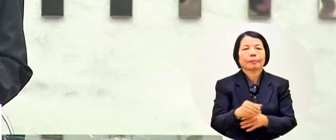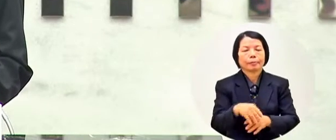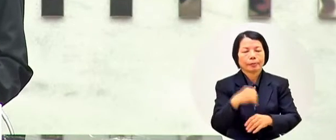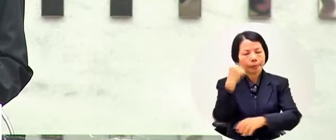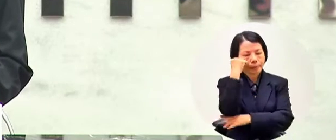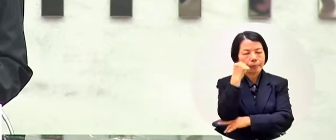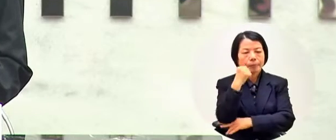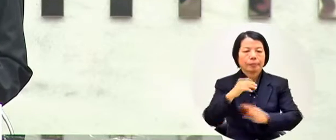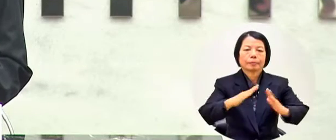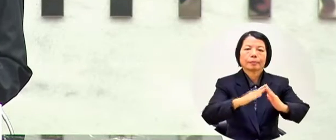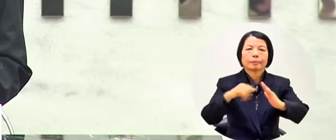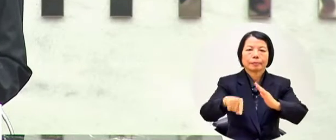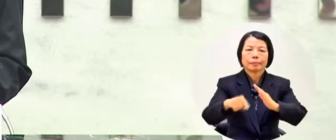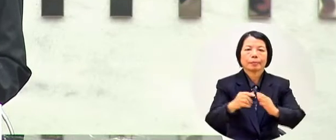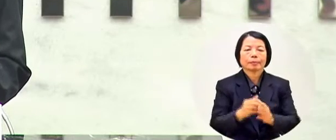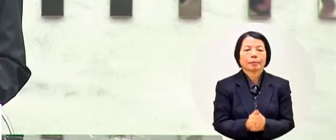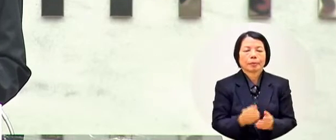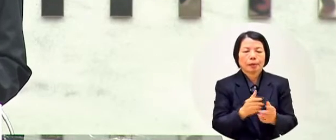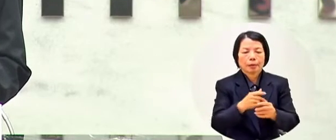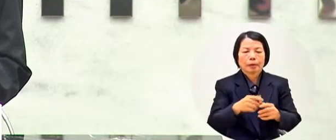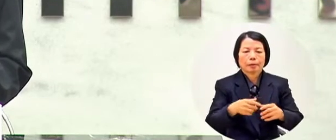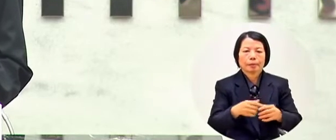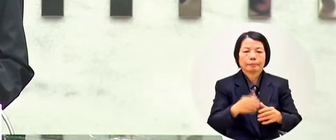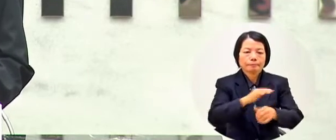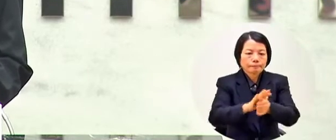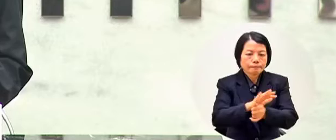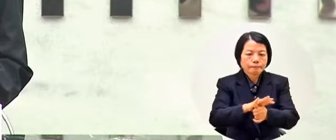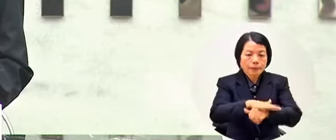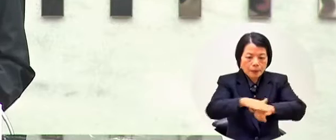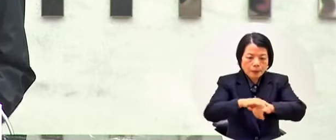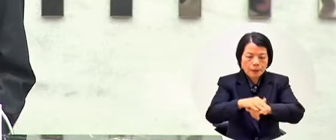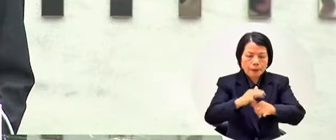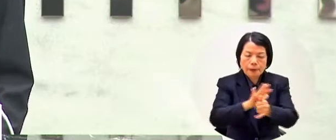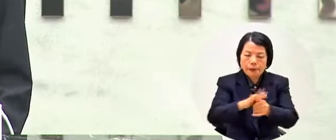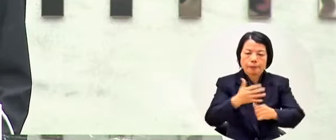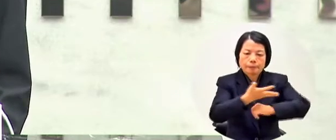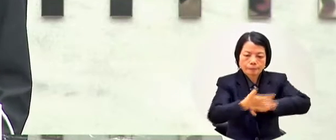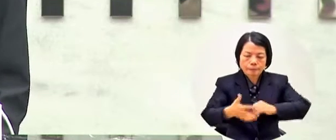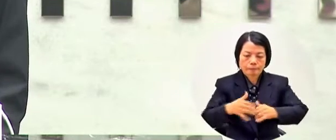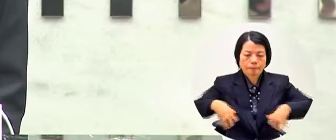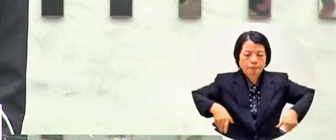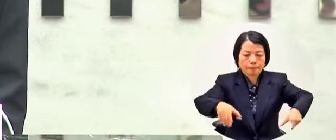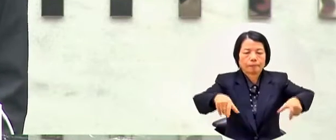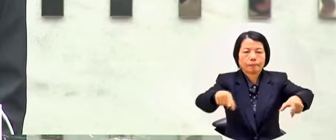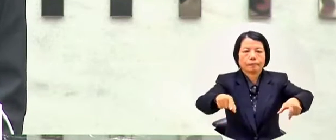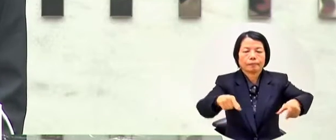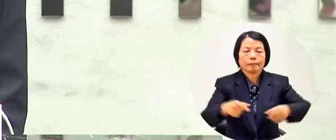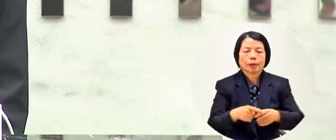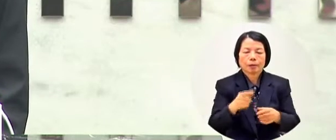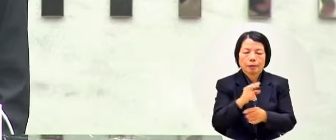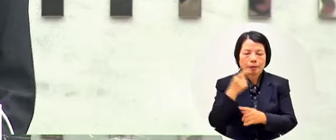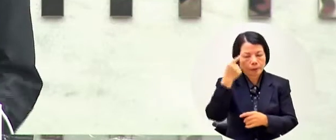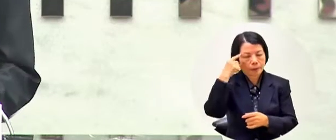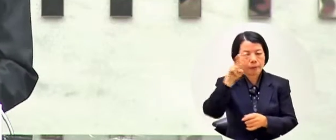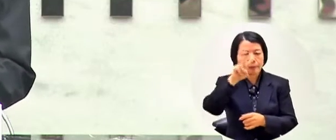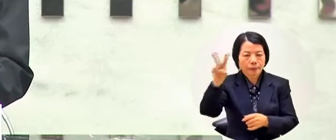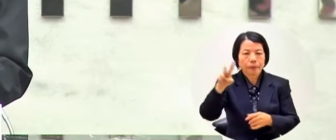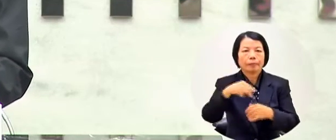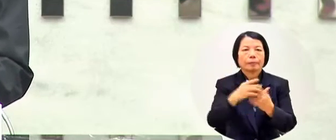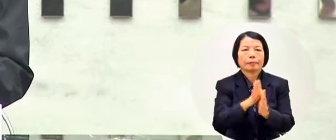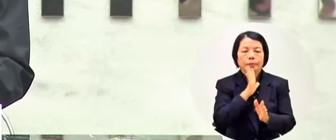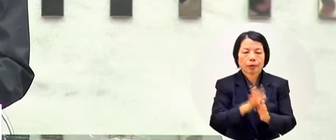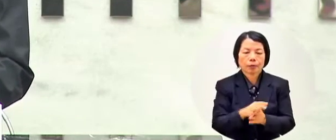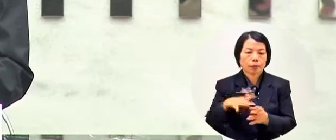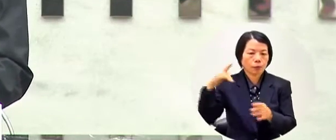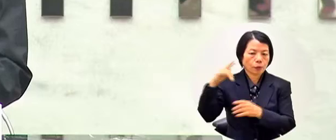术节及提升爱河两岸旅游服务等。今年2月，我搭直升机视察爱河流域，不只从平